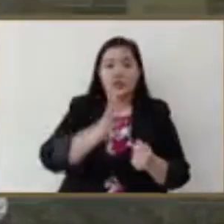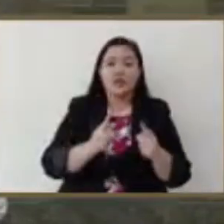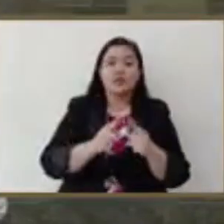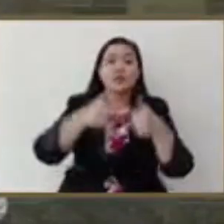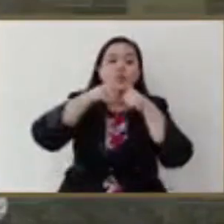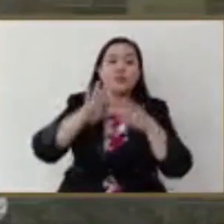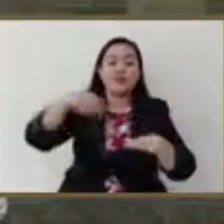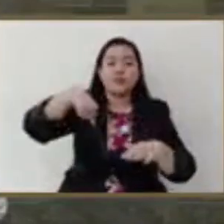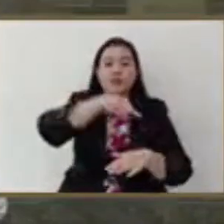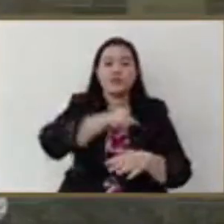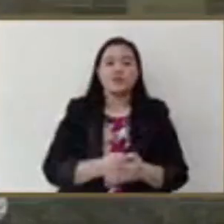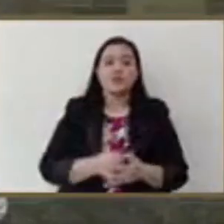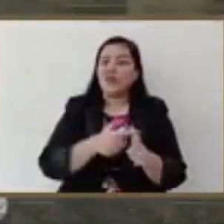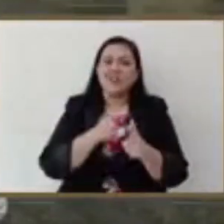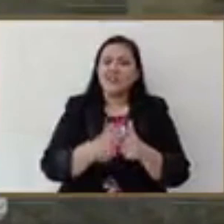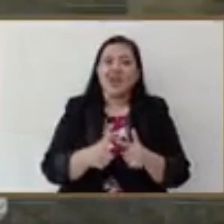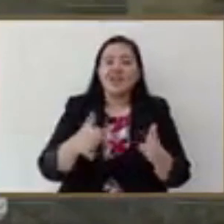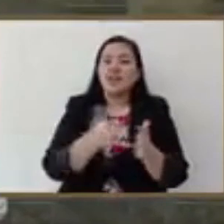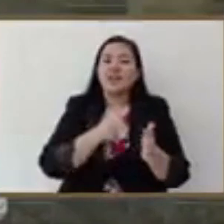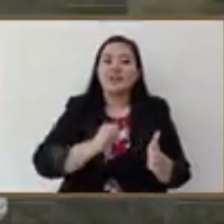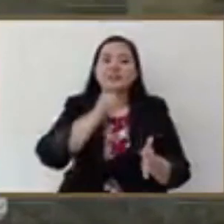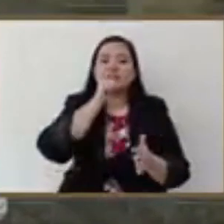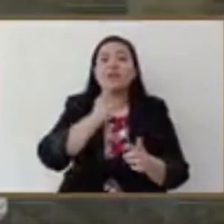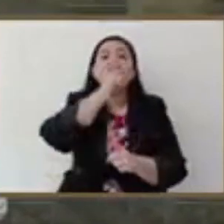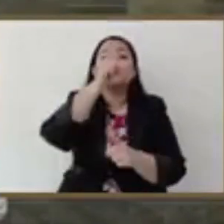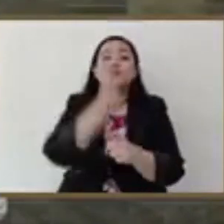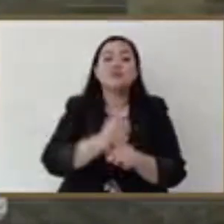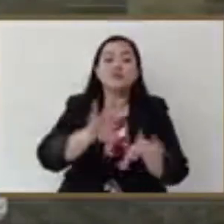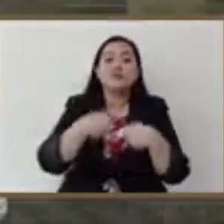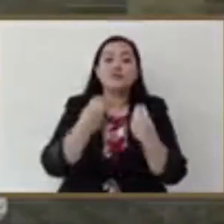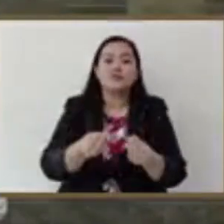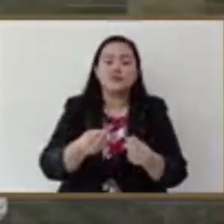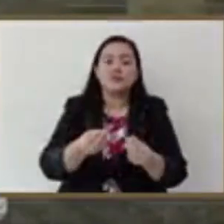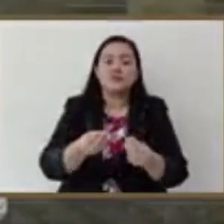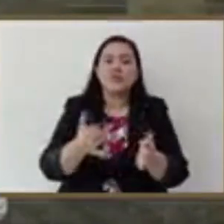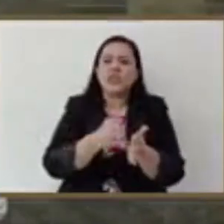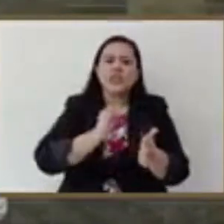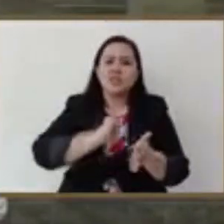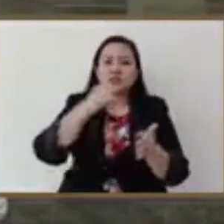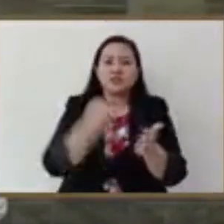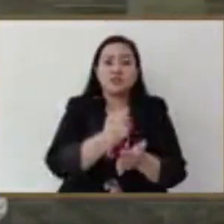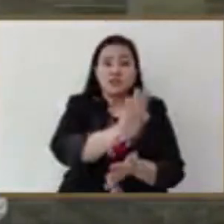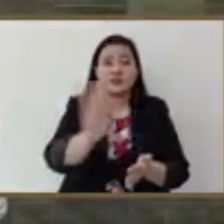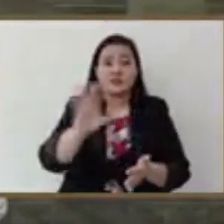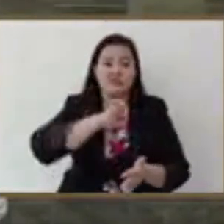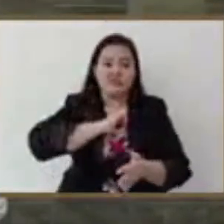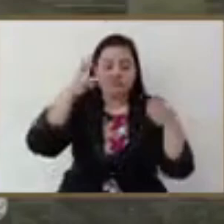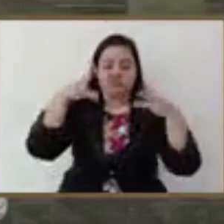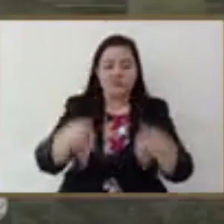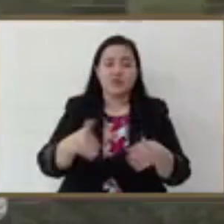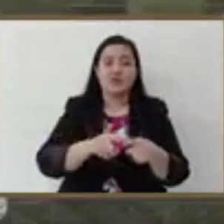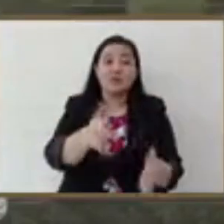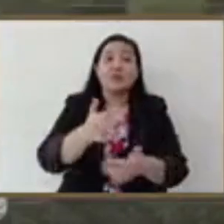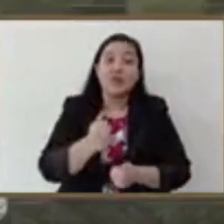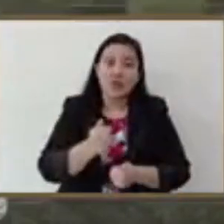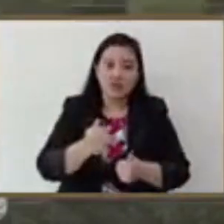Panginoon. Paraan mo yung binibigay mo para makakuha ka sa Panginoon. So give and take is not in